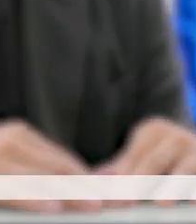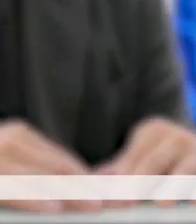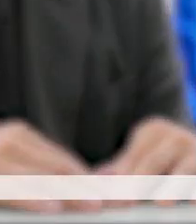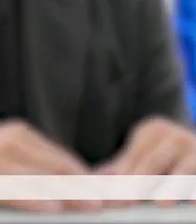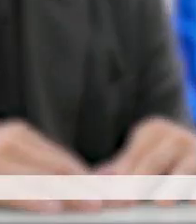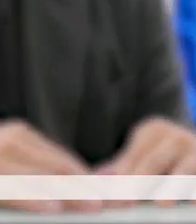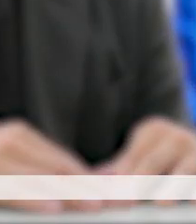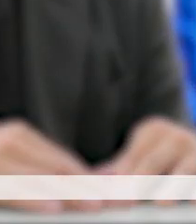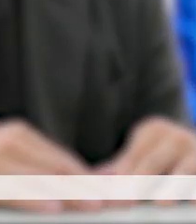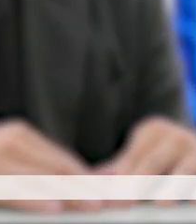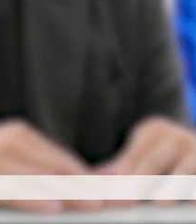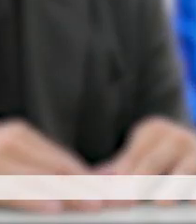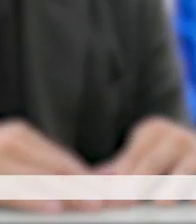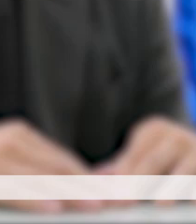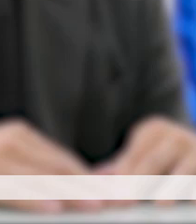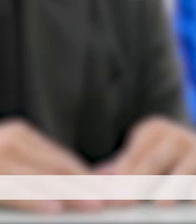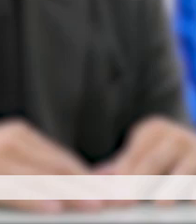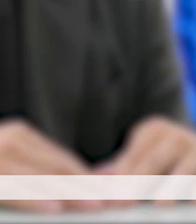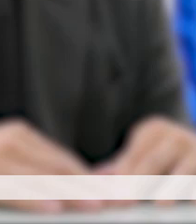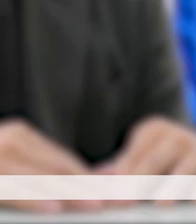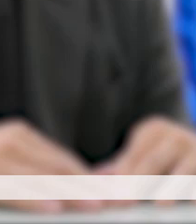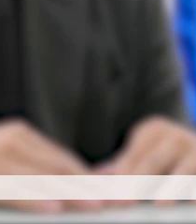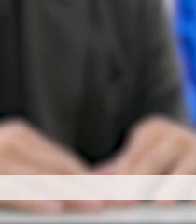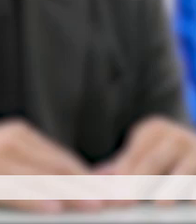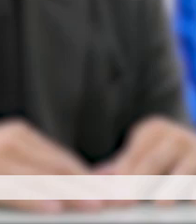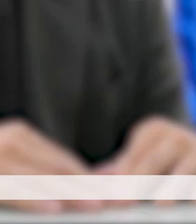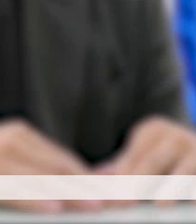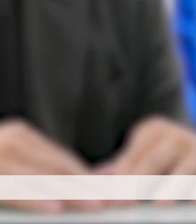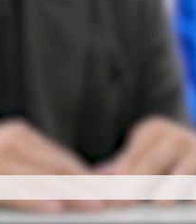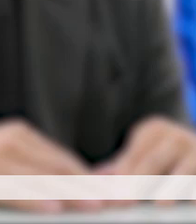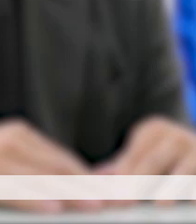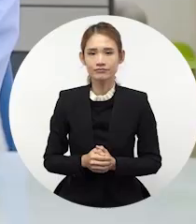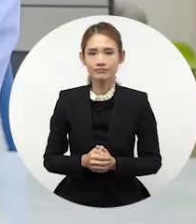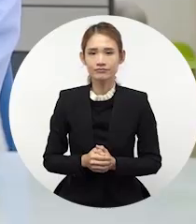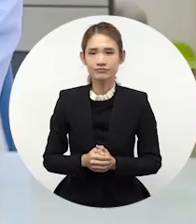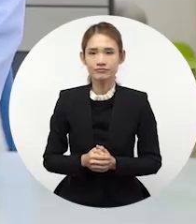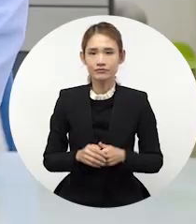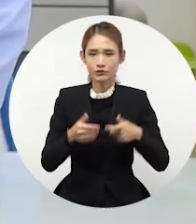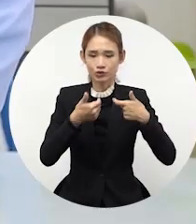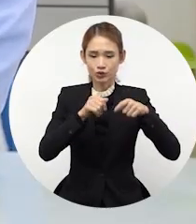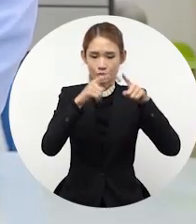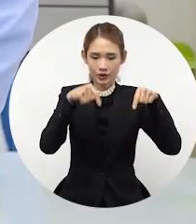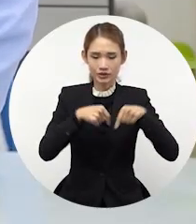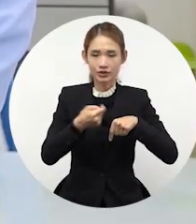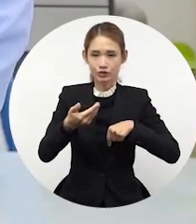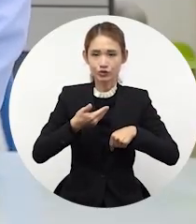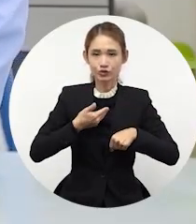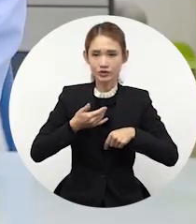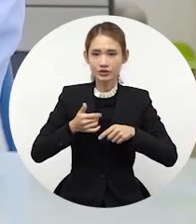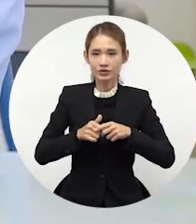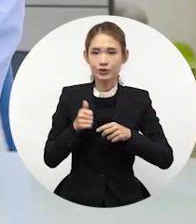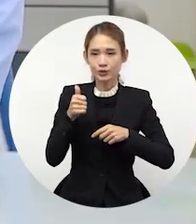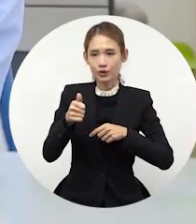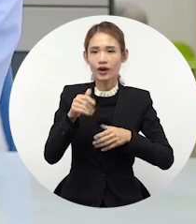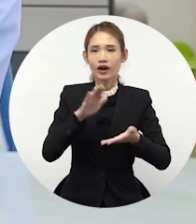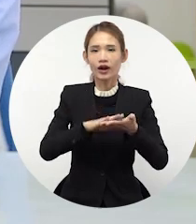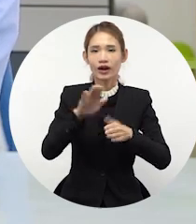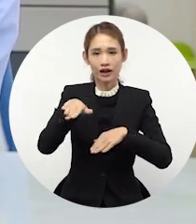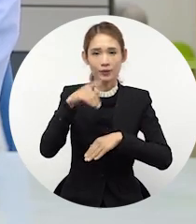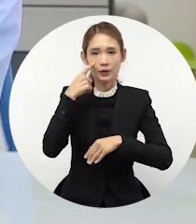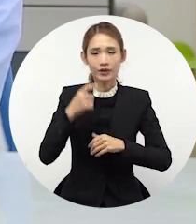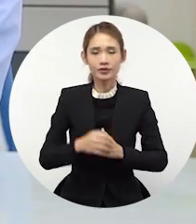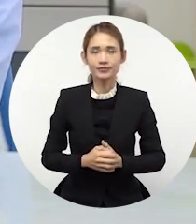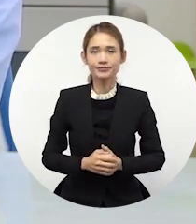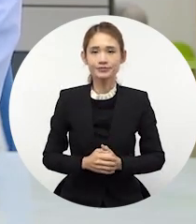2. 복지카드를 재발급받으러 왔습니다. 공무원이 시각장애인 민원인을 보지 주민등록증 않은 채 주시고 지문인식기에 형식적으로 손가락 얹으세요.